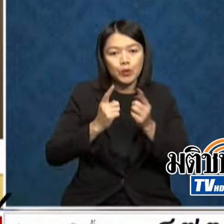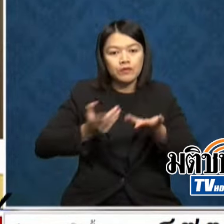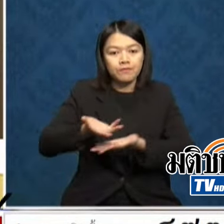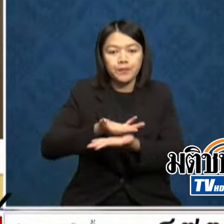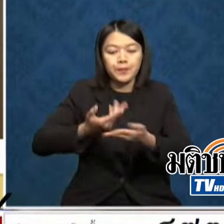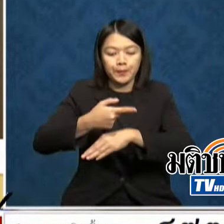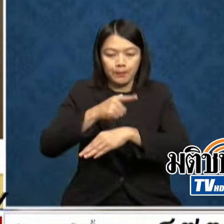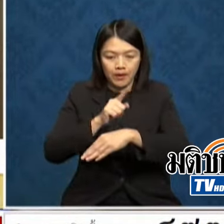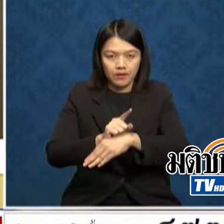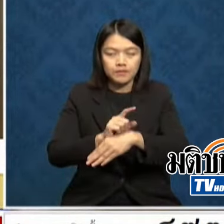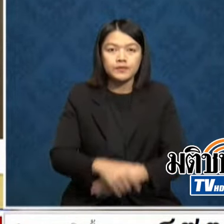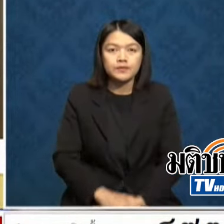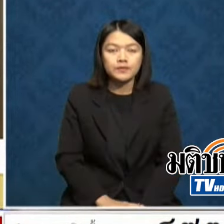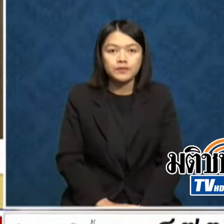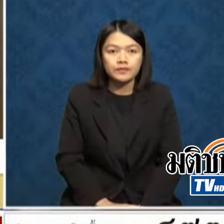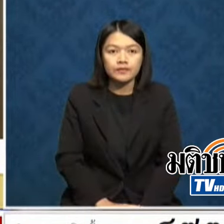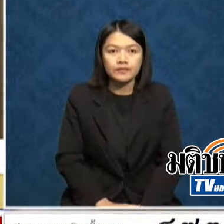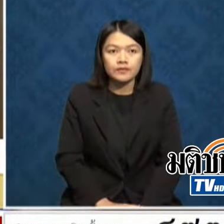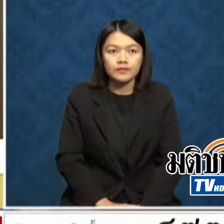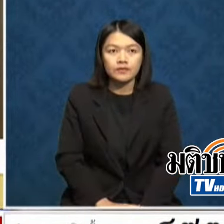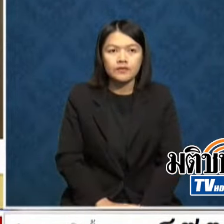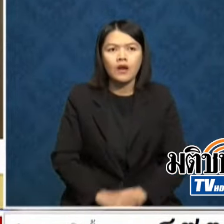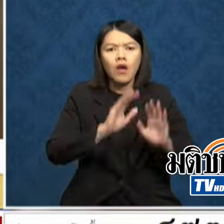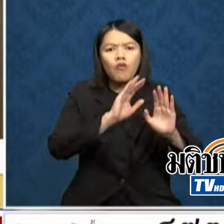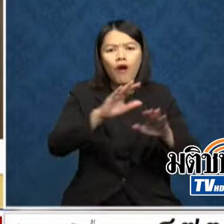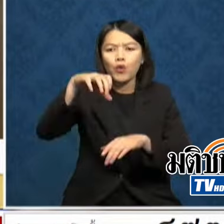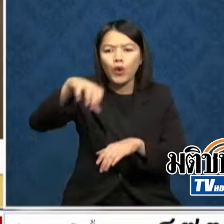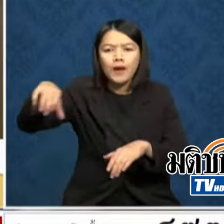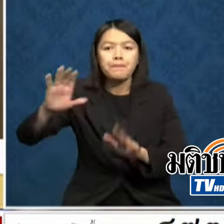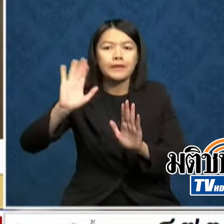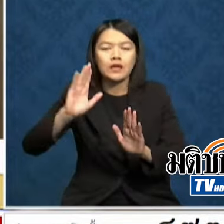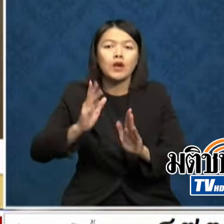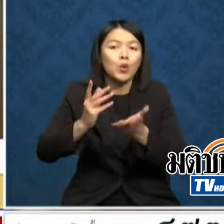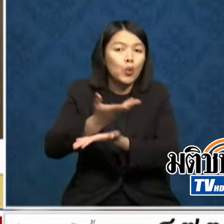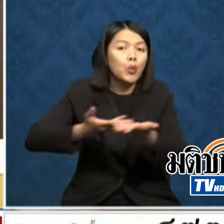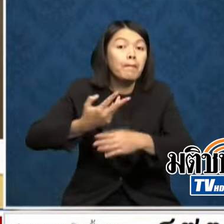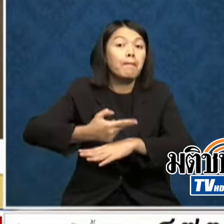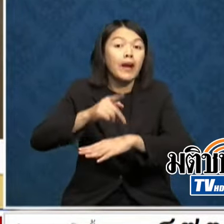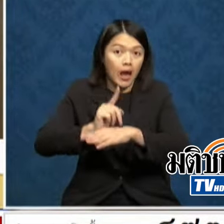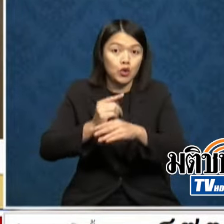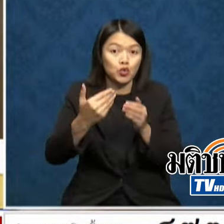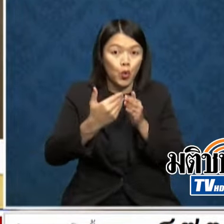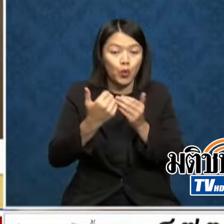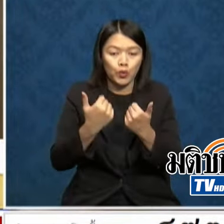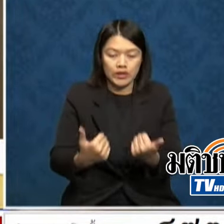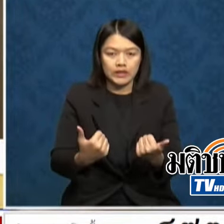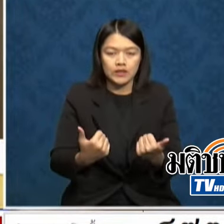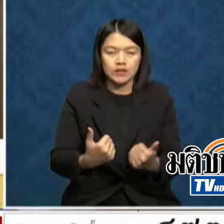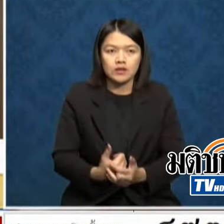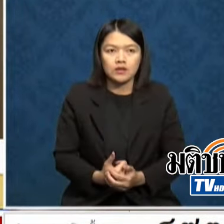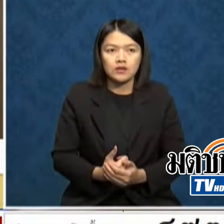ารือท่านประธานครับไม่ได้เป็นการฝากไปถึงหน่วยงานใดๆครับจะหารือท่านประธานโดยตรงครับเพราะว่าเรื่องนี้เกี่ยวข้